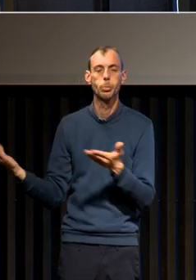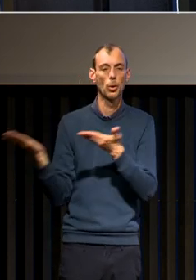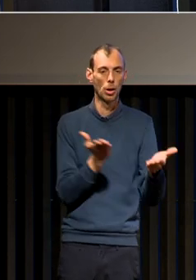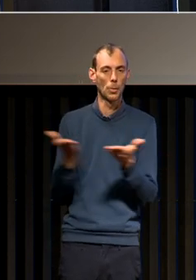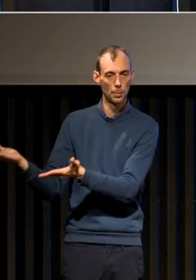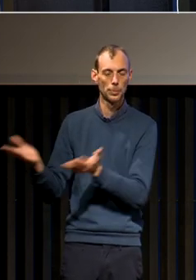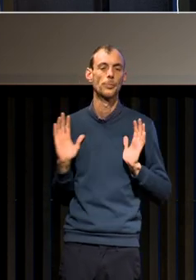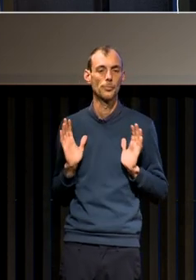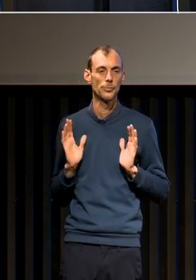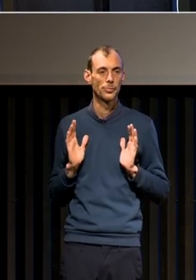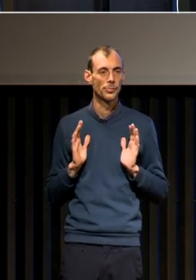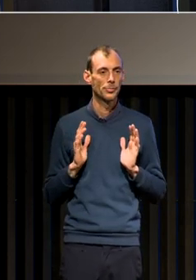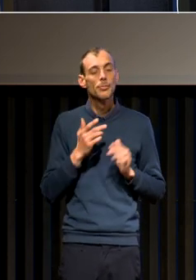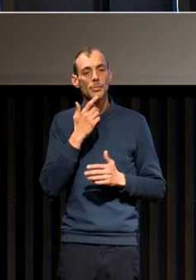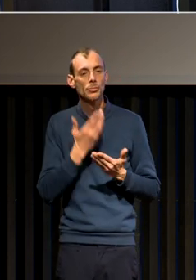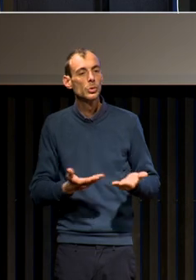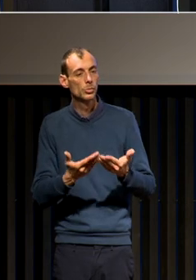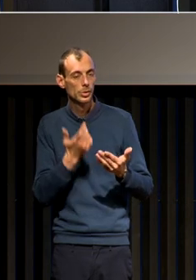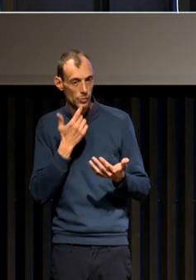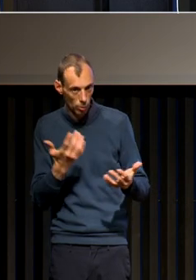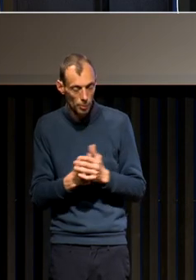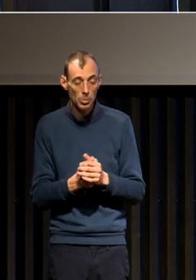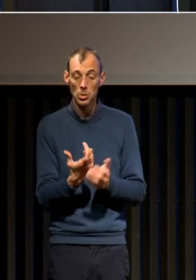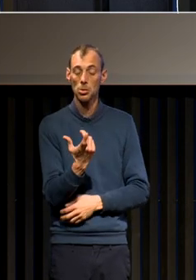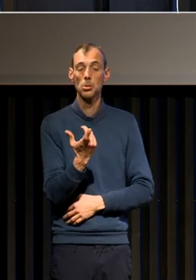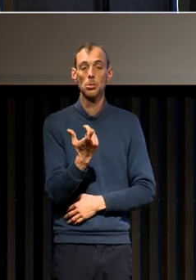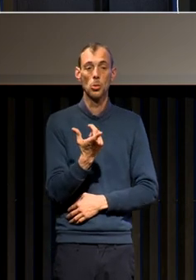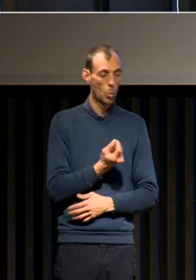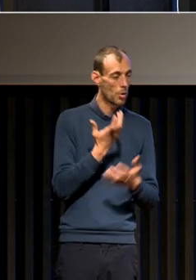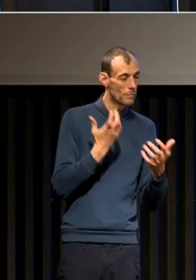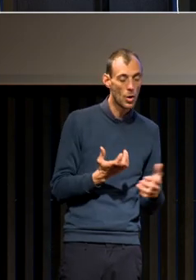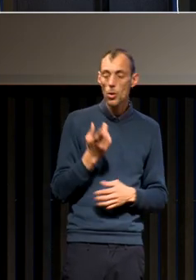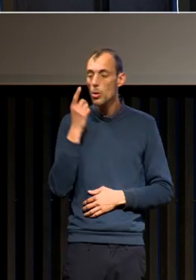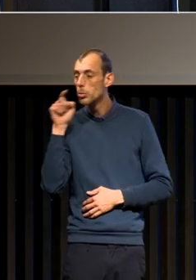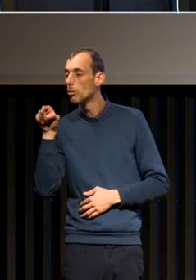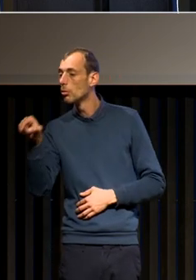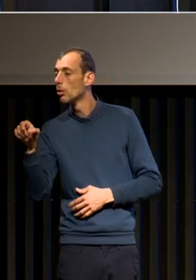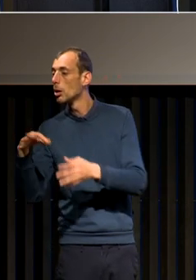faire transférer ses embryons dans un pays qui ferait de la gestation pour autrui.